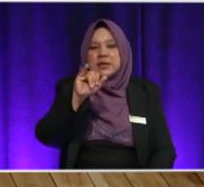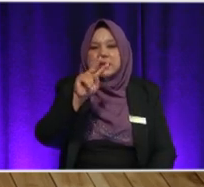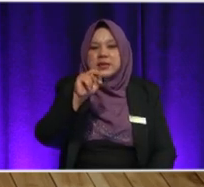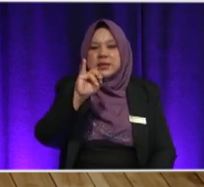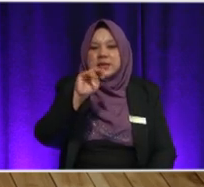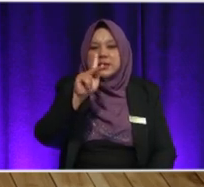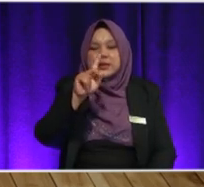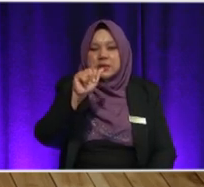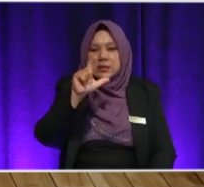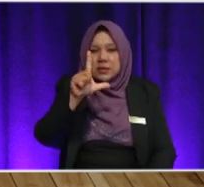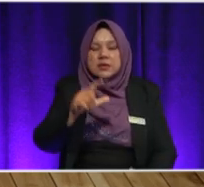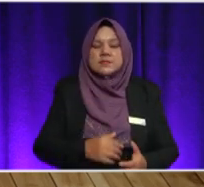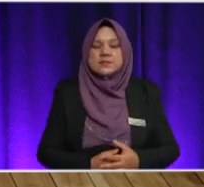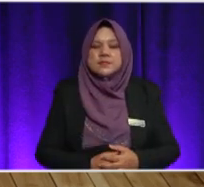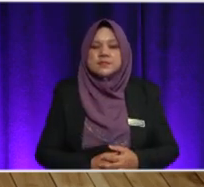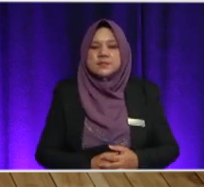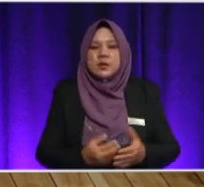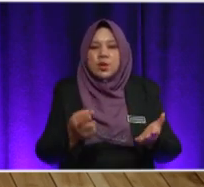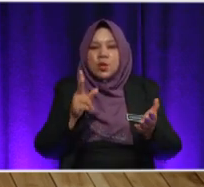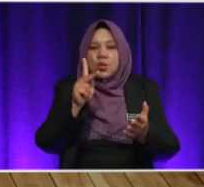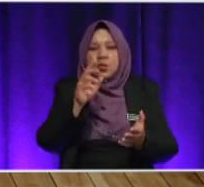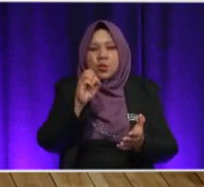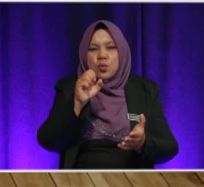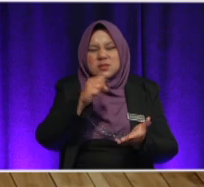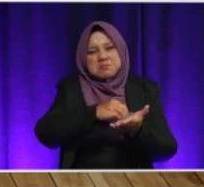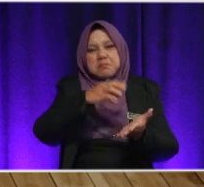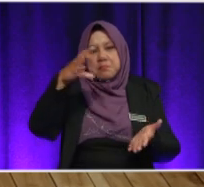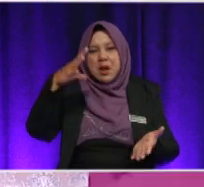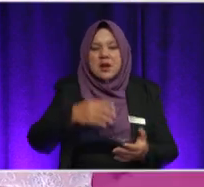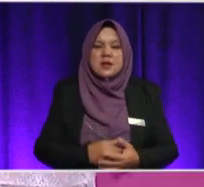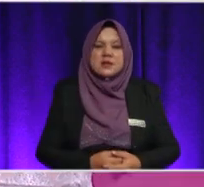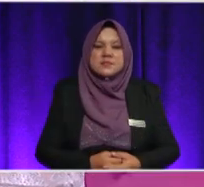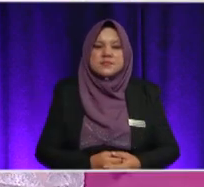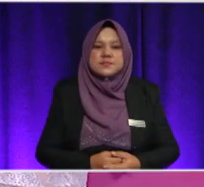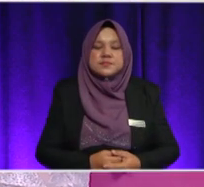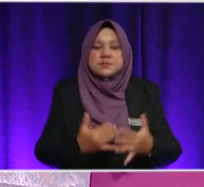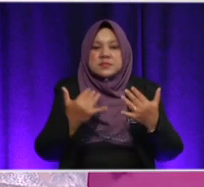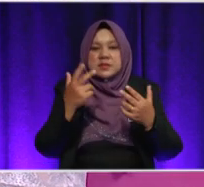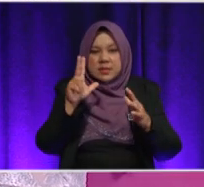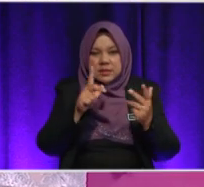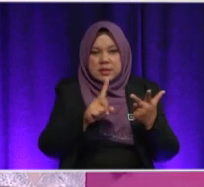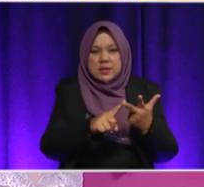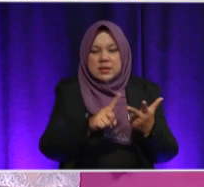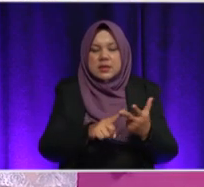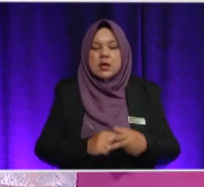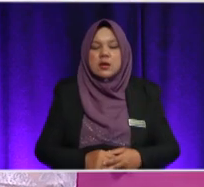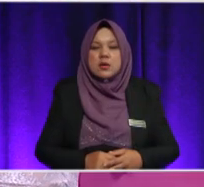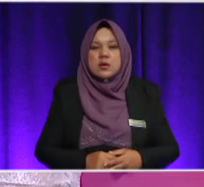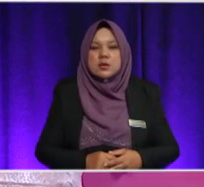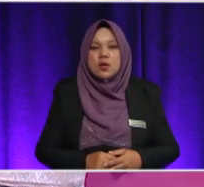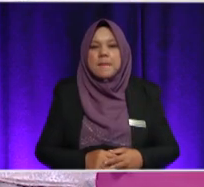kajian kemudian kos rawatan yang mahal Oke Mari kita lihat yang ketiga yaitu